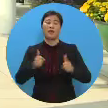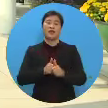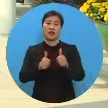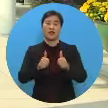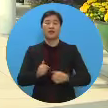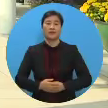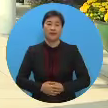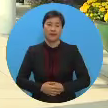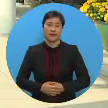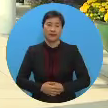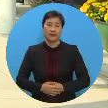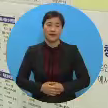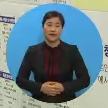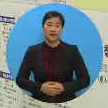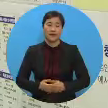예산안도 증가했습니다.